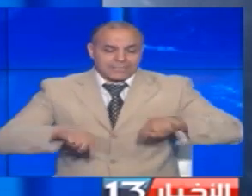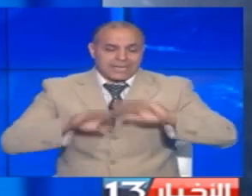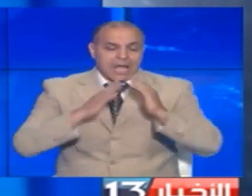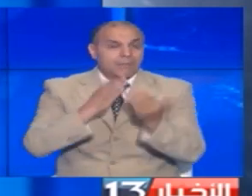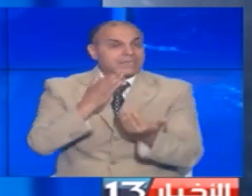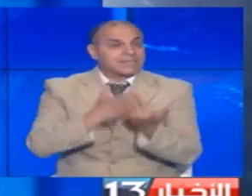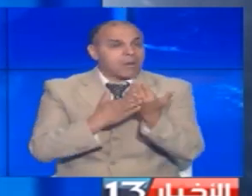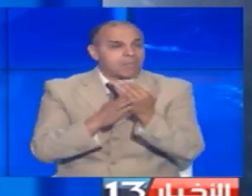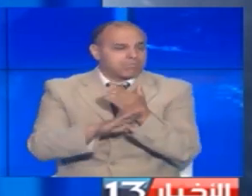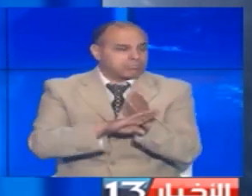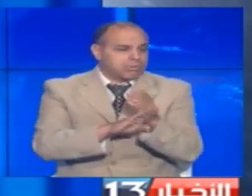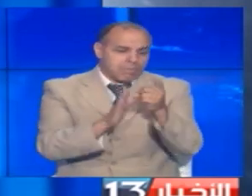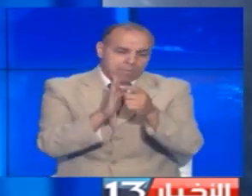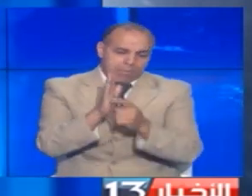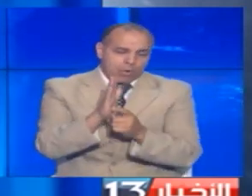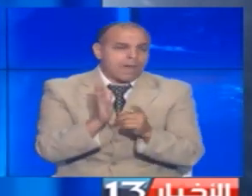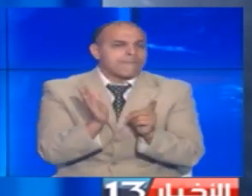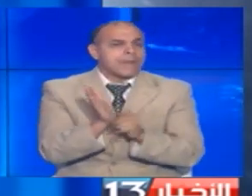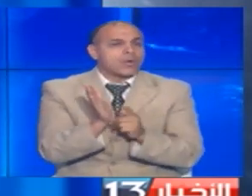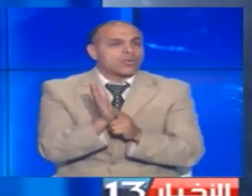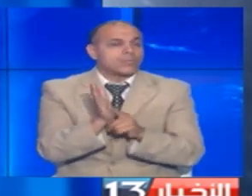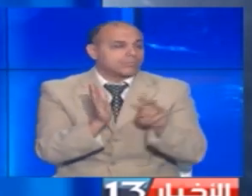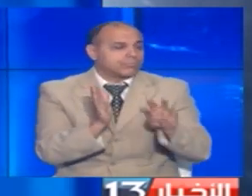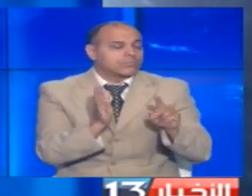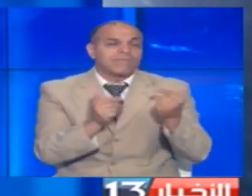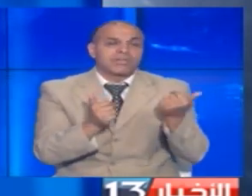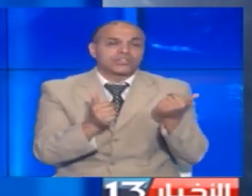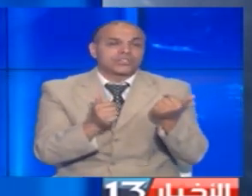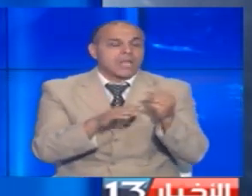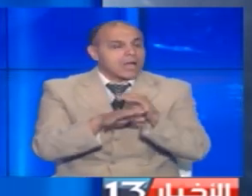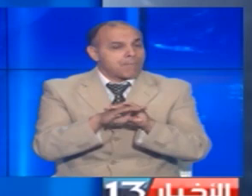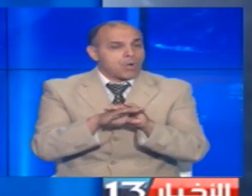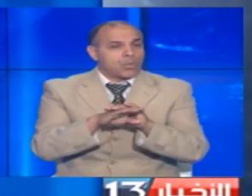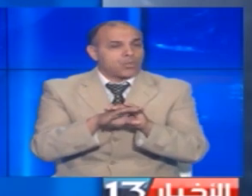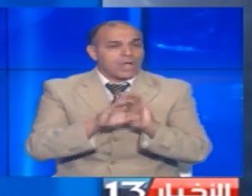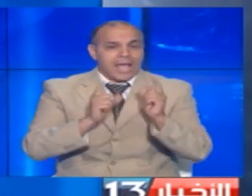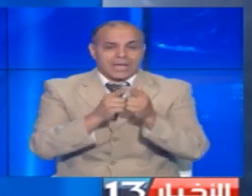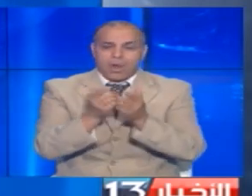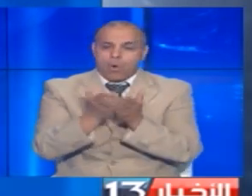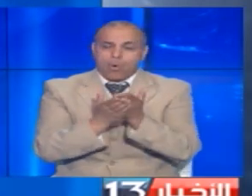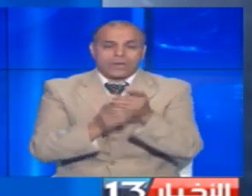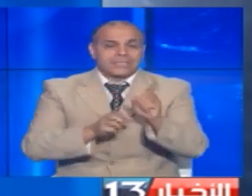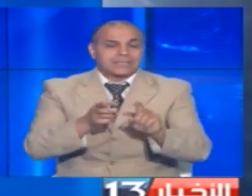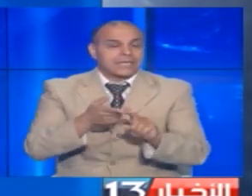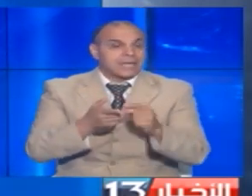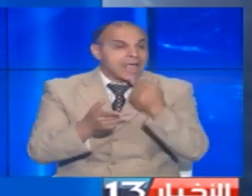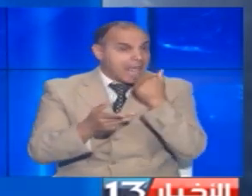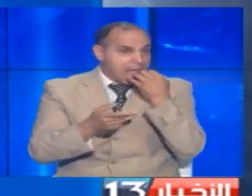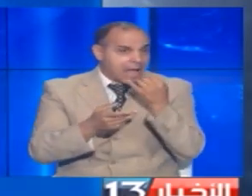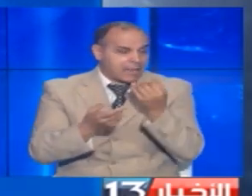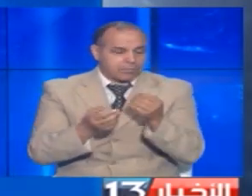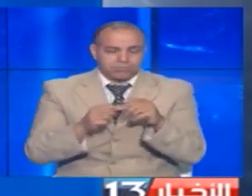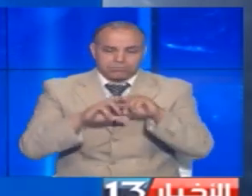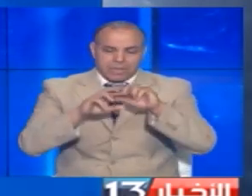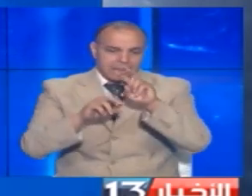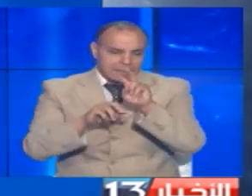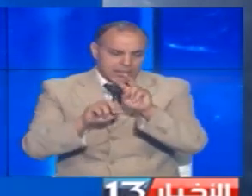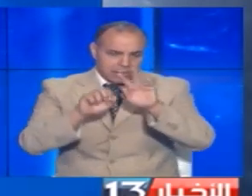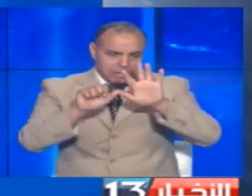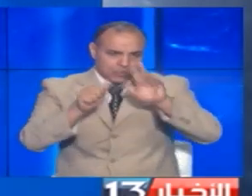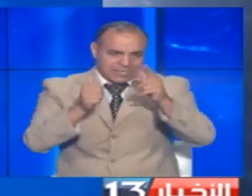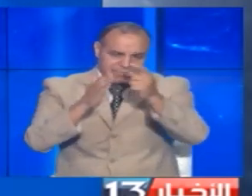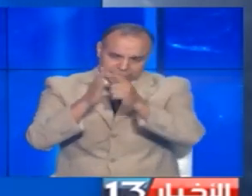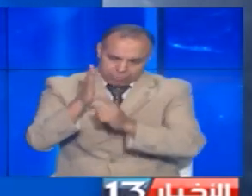الصباحيه على بقيه فصول مشروع القانون الاساسي المتعلق ب هيئه حقوق الانسان والذي يتكون من اثنين وستين